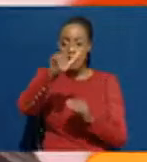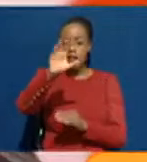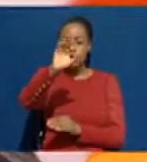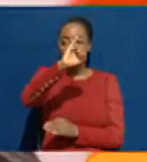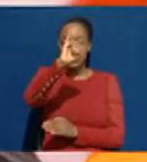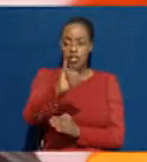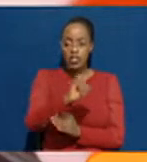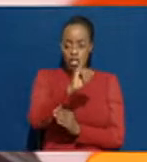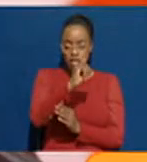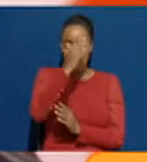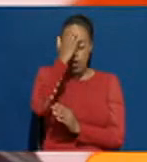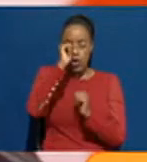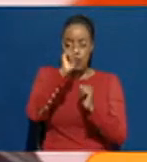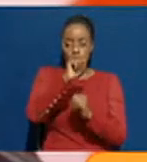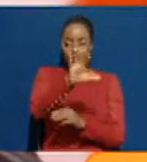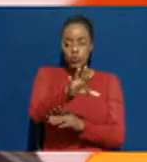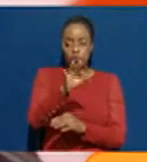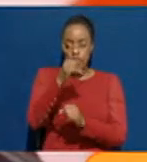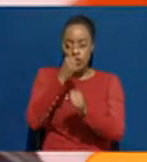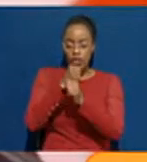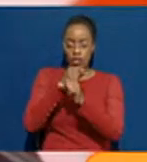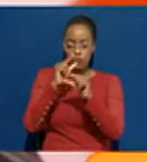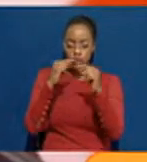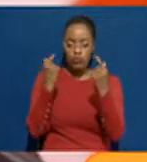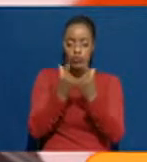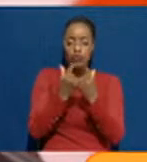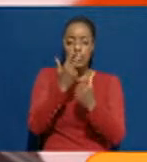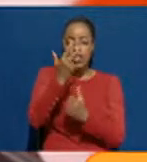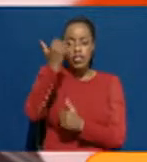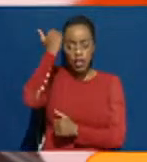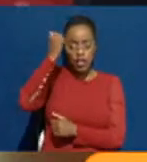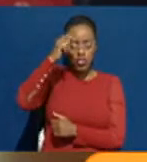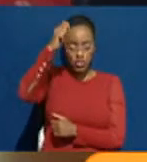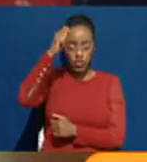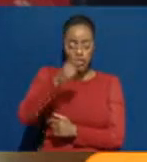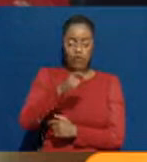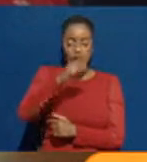Koome ili kuteua jopo la majaji watatu kuisikiza.